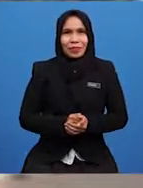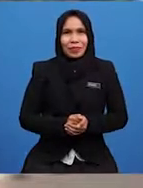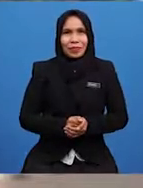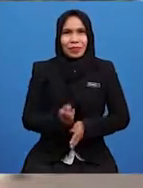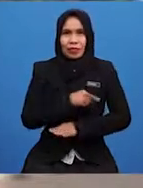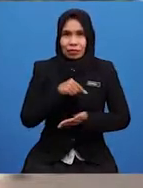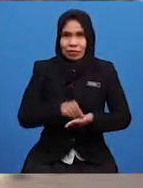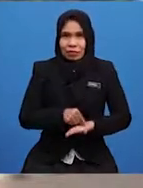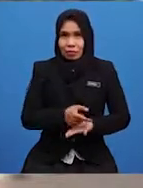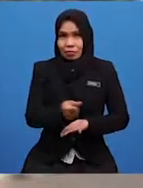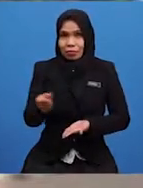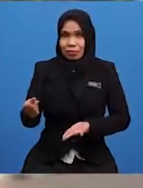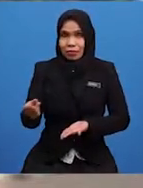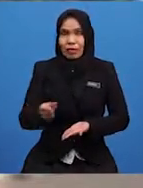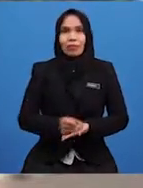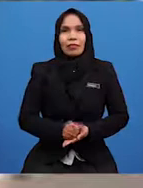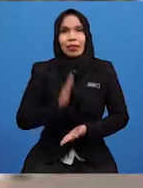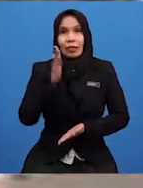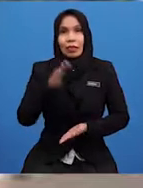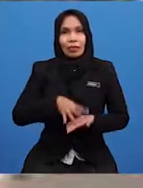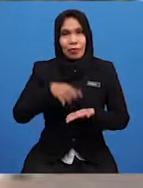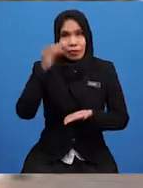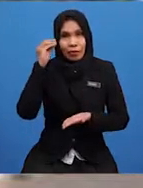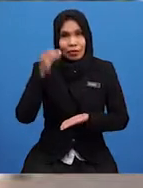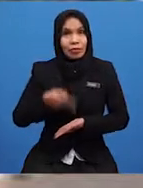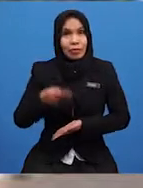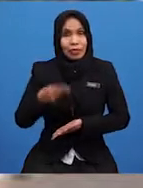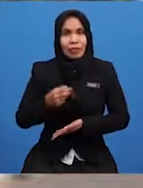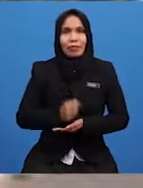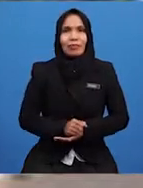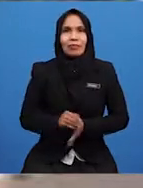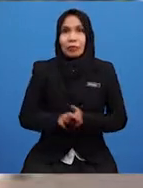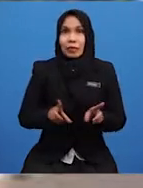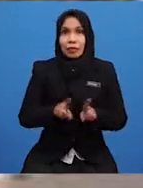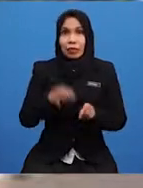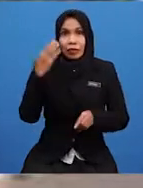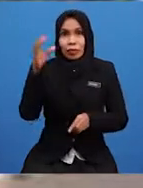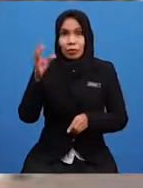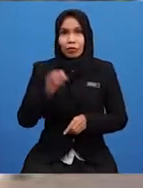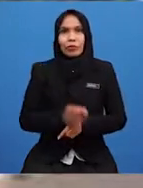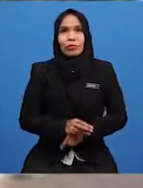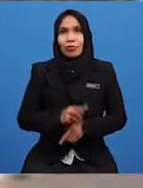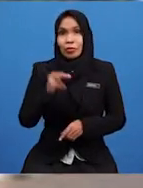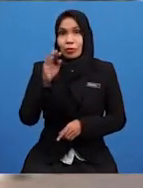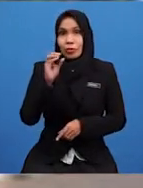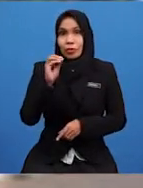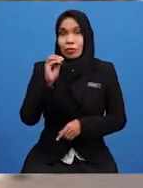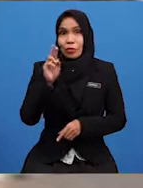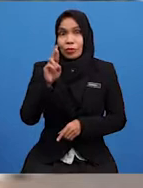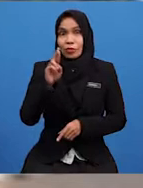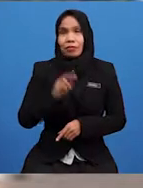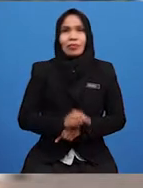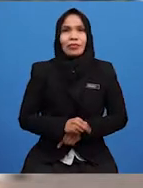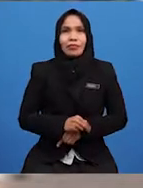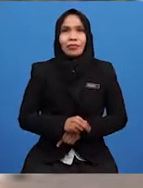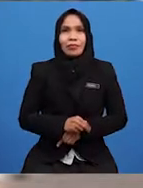Hari ini anda semua akan belajar sejarah tingkatan 2 bersama saya, Cikgu Nur Khairunisa binti Mohamed dari SMK